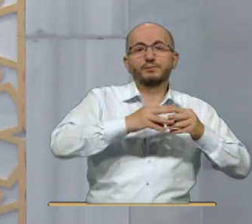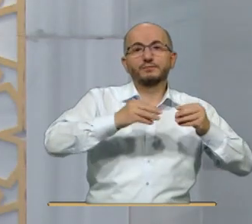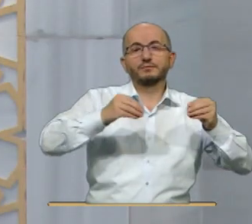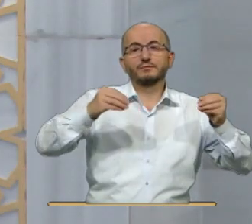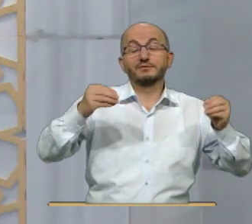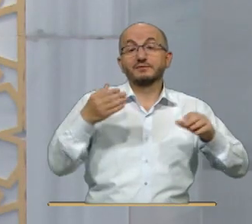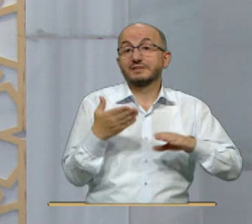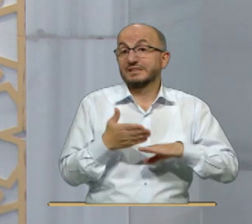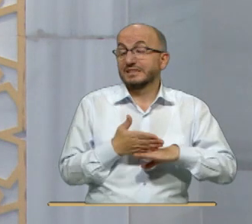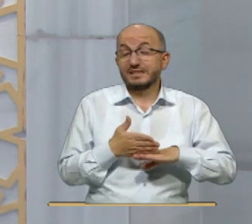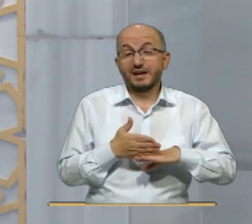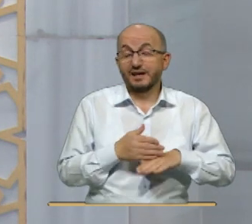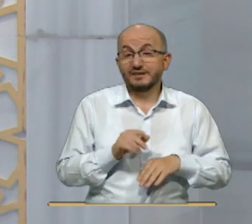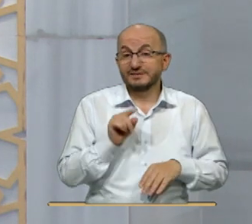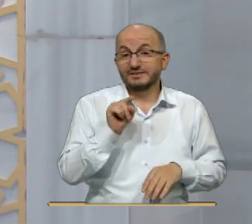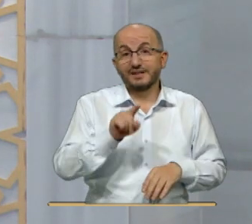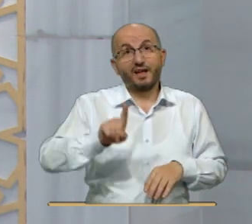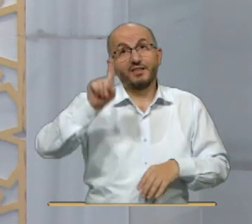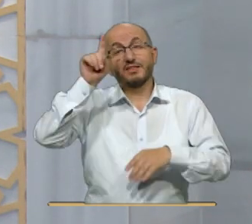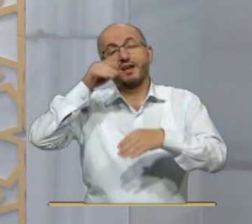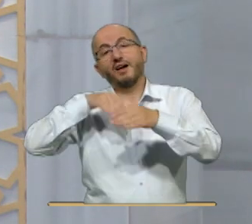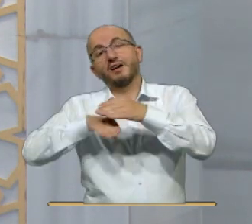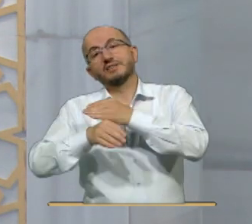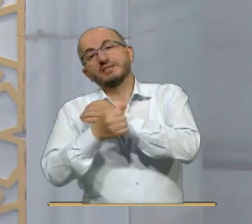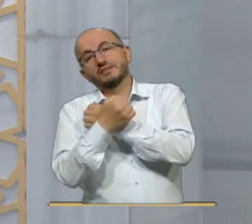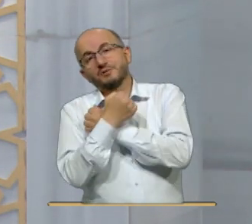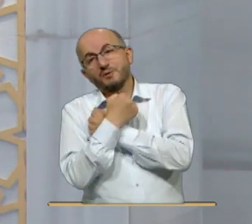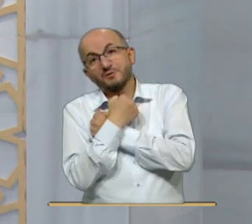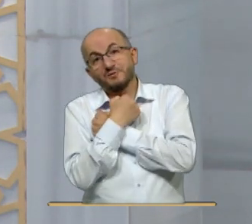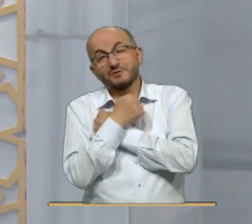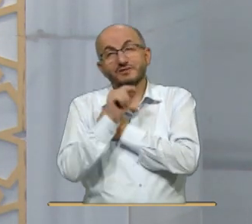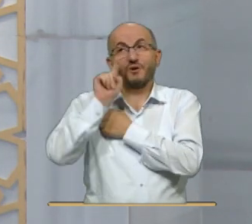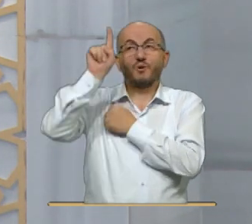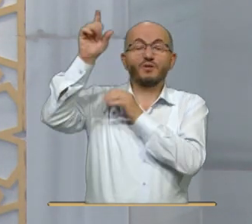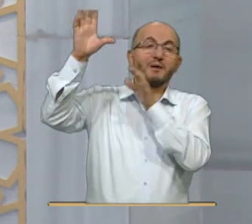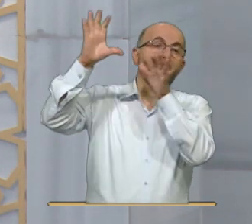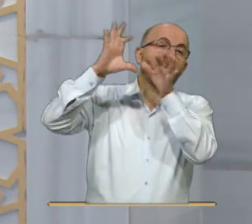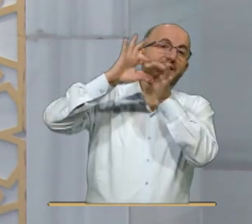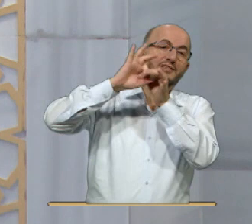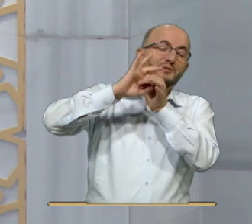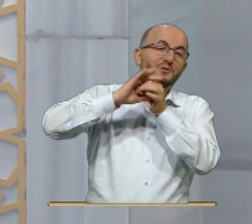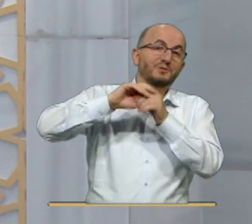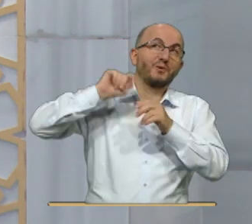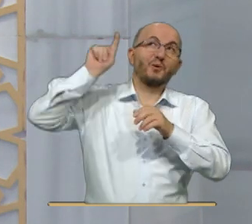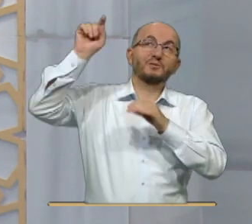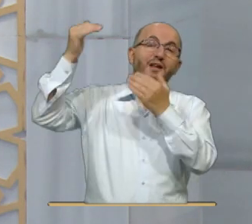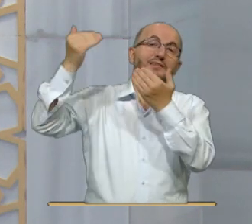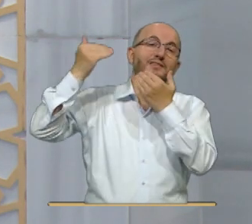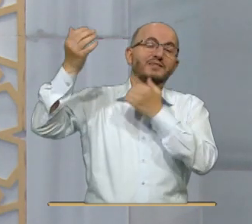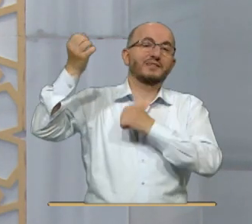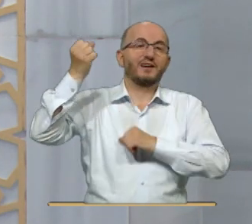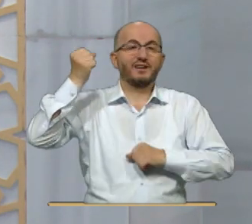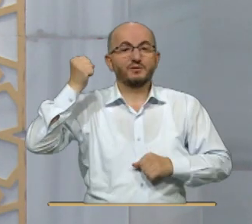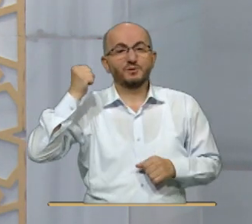Niye? Sen Mevla'ya tevekkül ediyorsun. Ona dayanıyorsun. Ondan destek